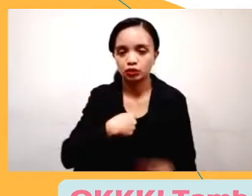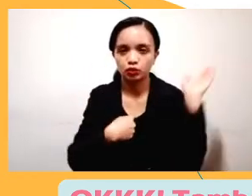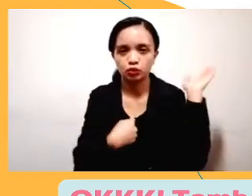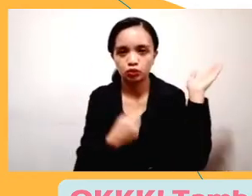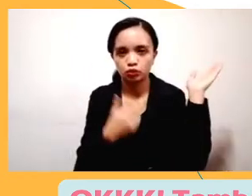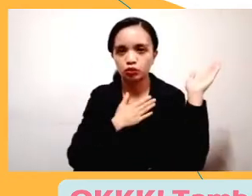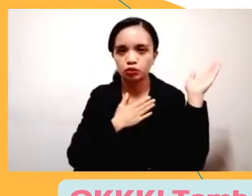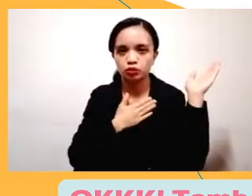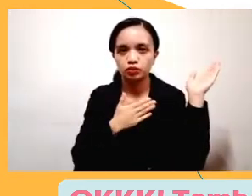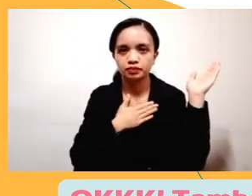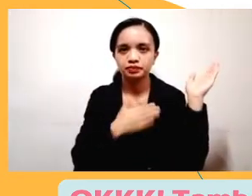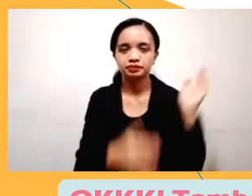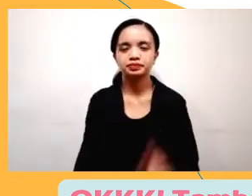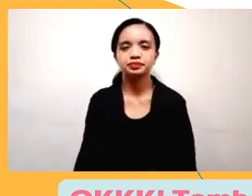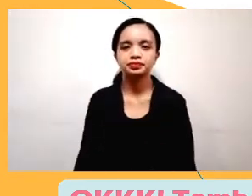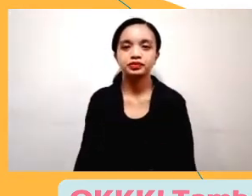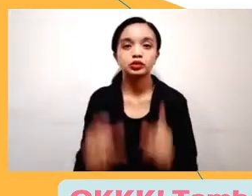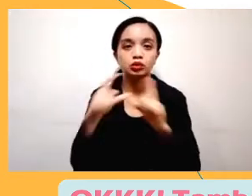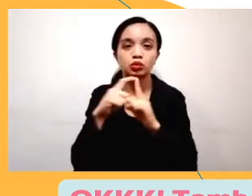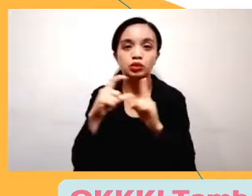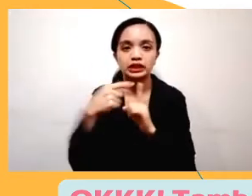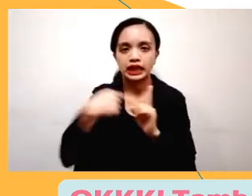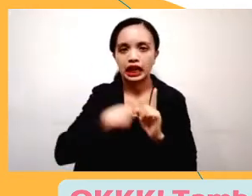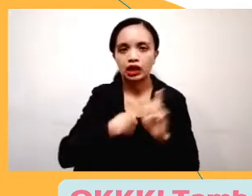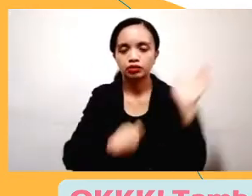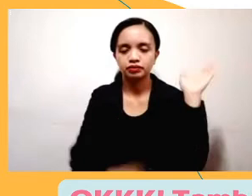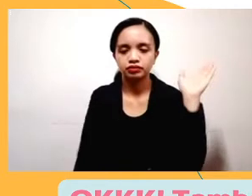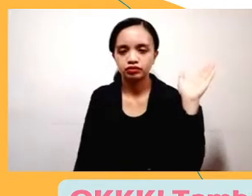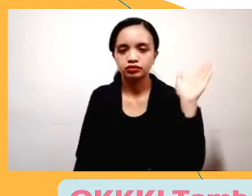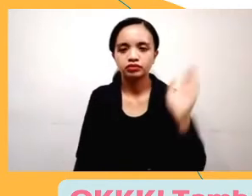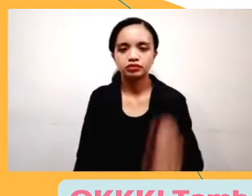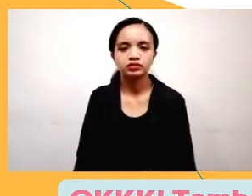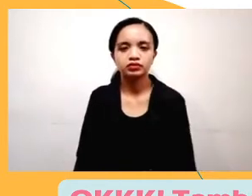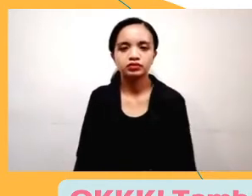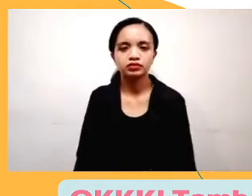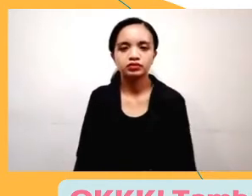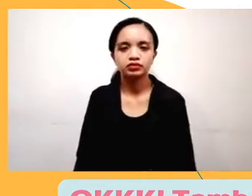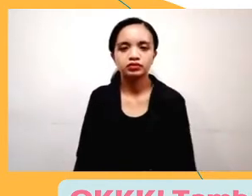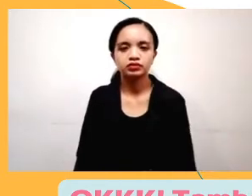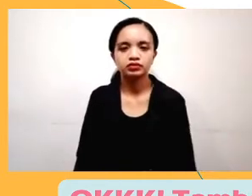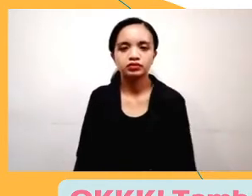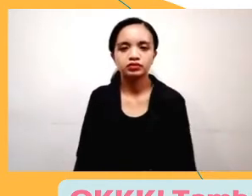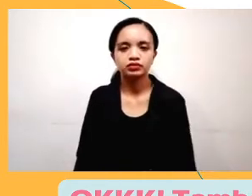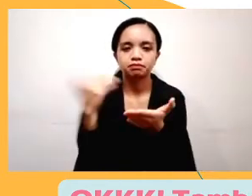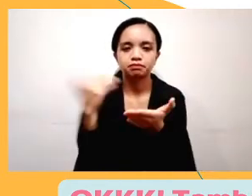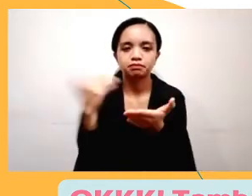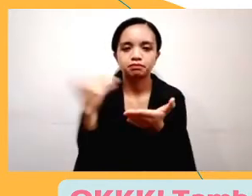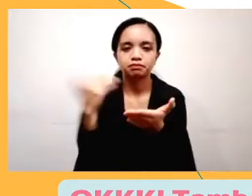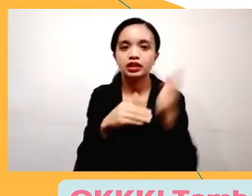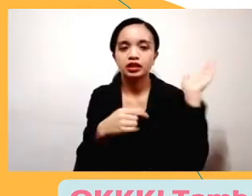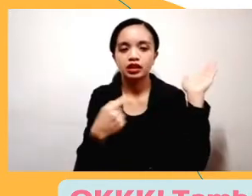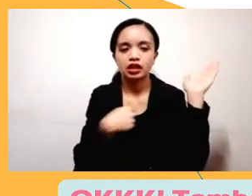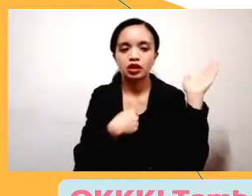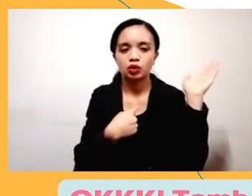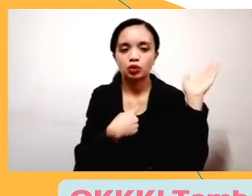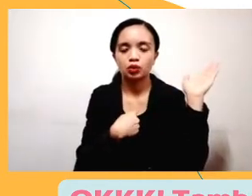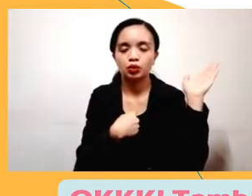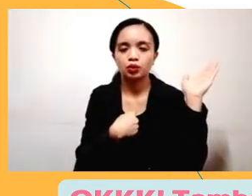Ano nga yung sa ano ko? Ah, medyo talon. Isa pa. Ako.